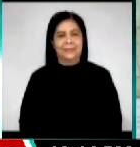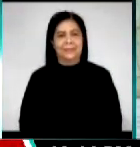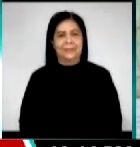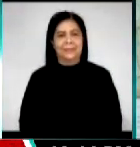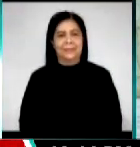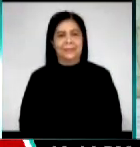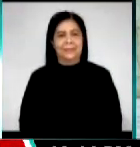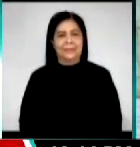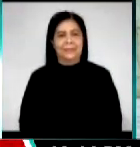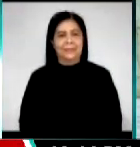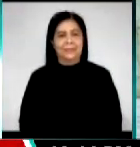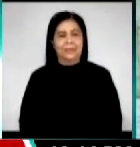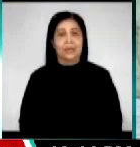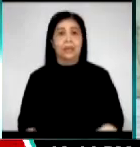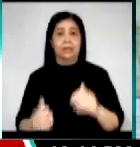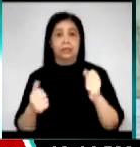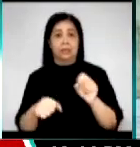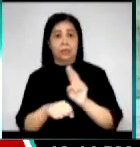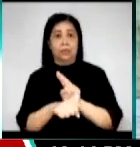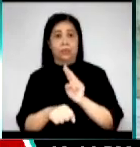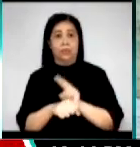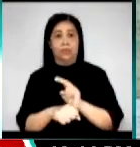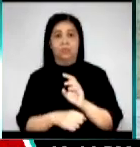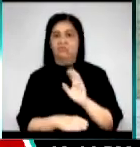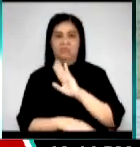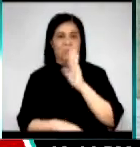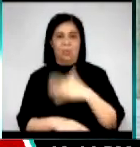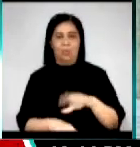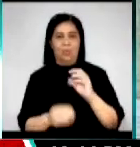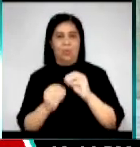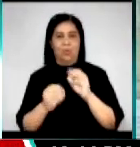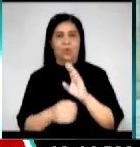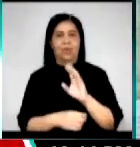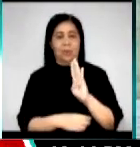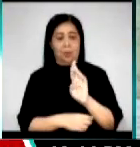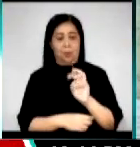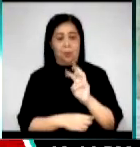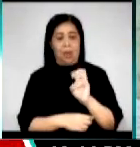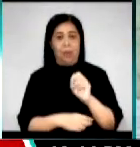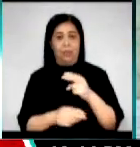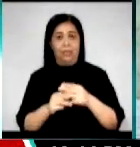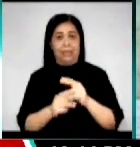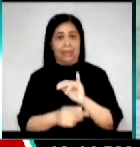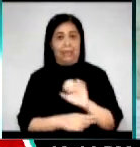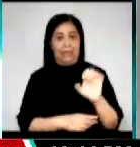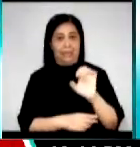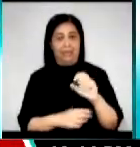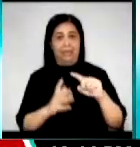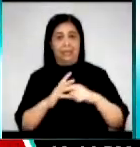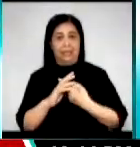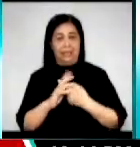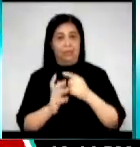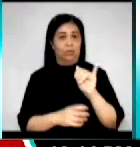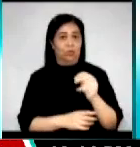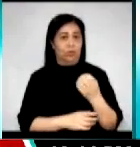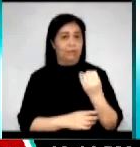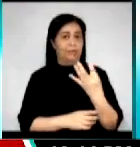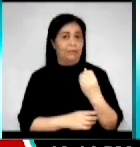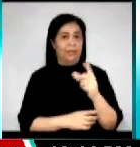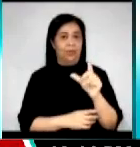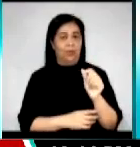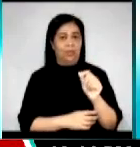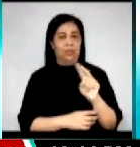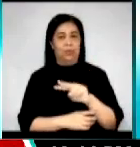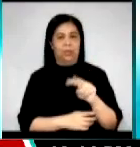Hindi na magagamit ang browser na Internet Explorer simula June 15, 2022. Ayon sa Microsoft, papalitan ito ng